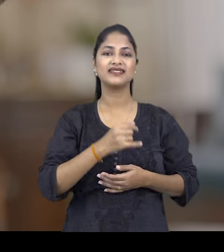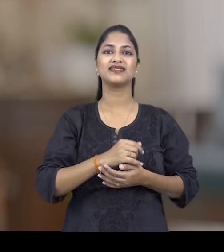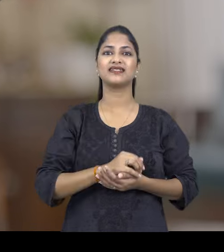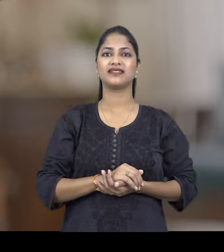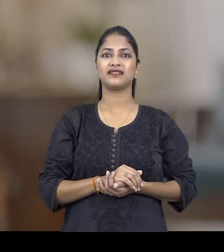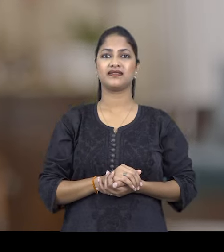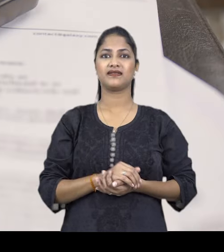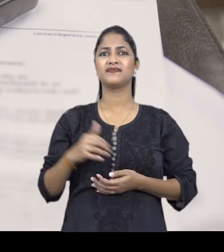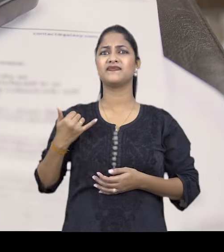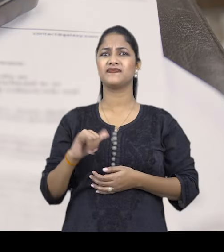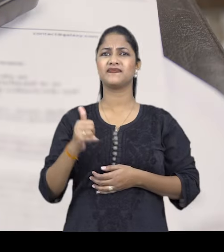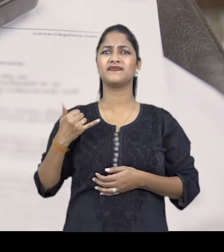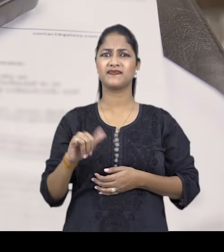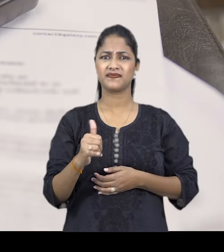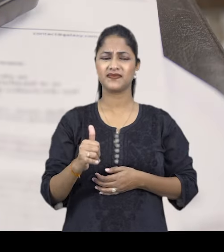છે?